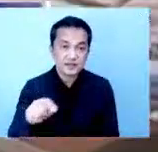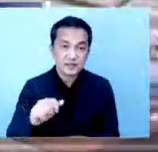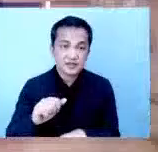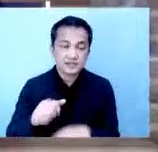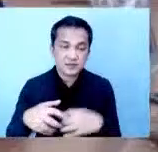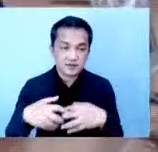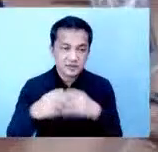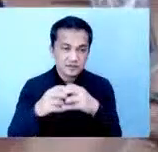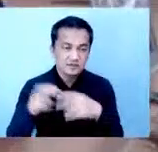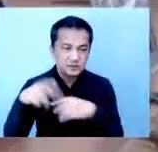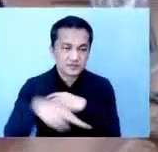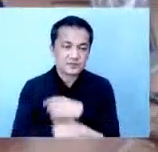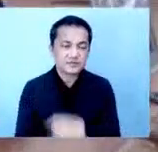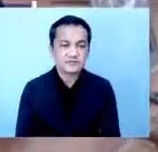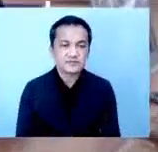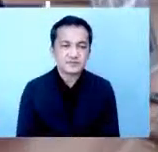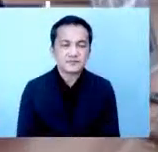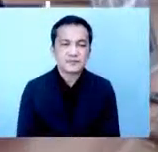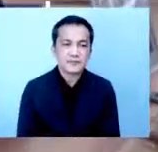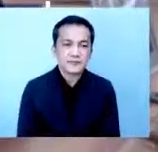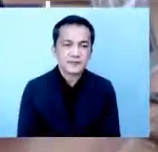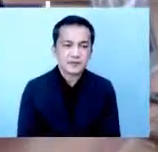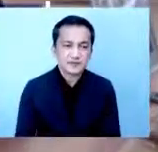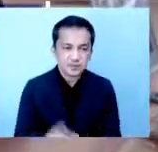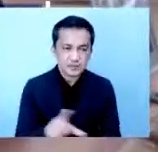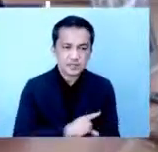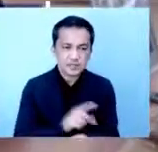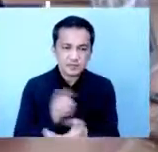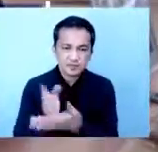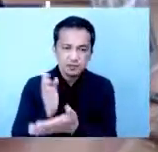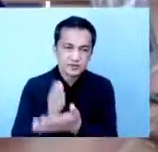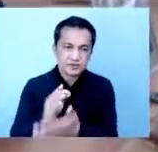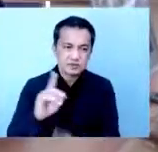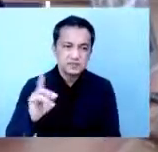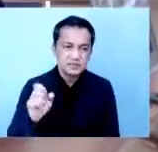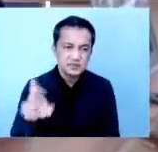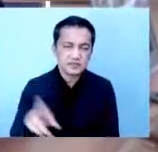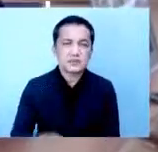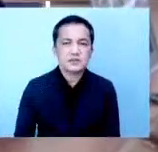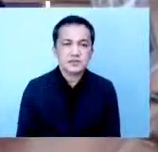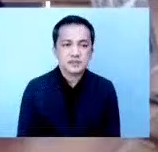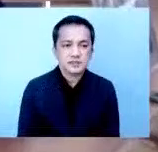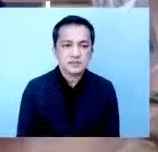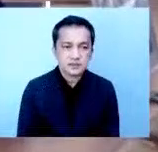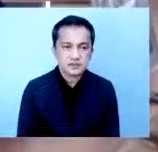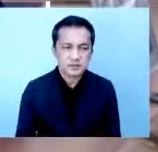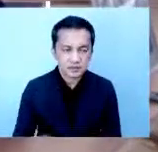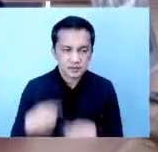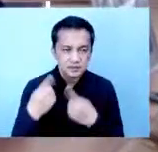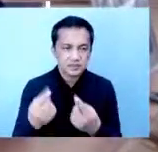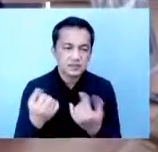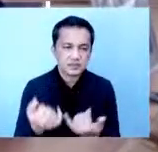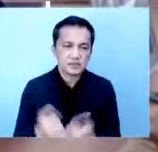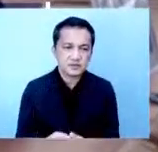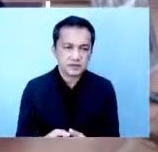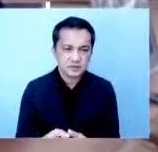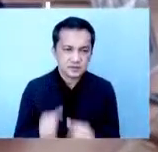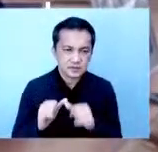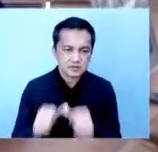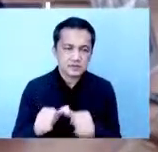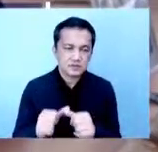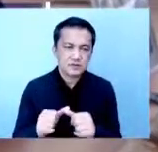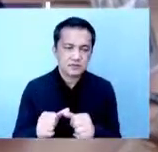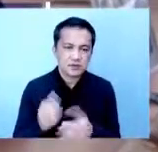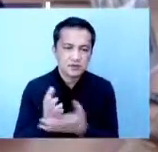resort. Matagal na pong naging pabaya kayo dyan sa DNR. Hanggang ngayon, patuloy pa rin sa pagiging